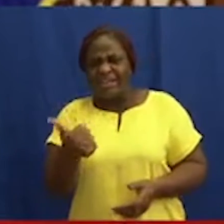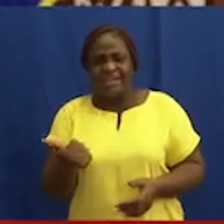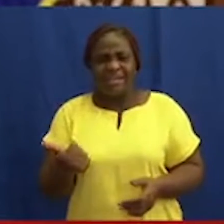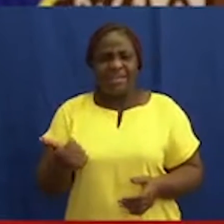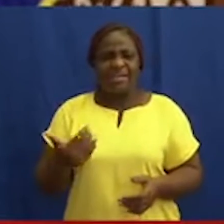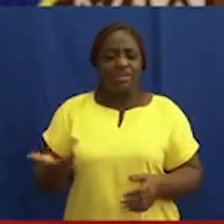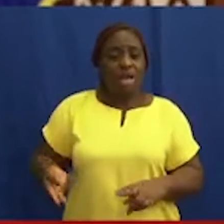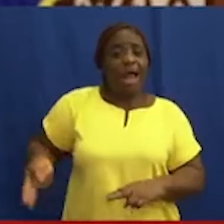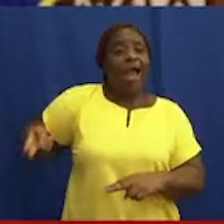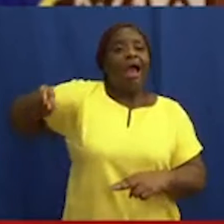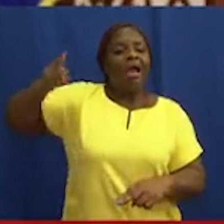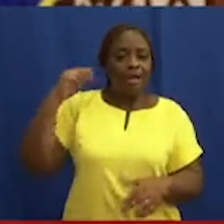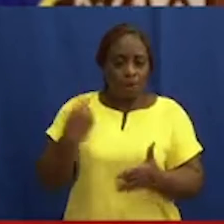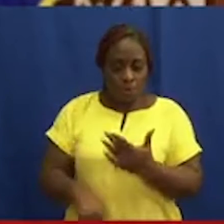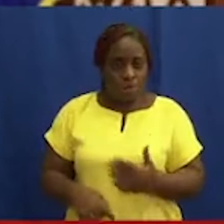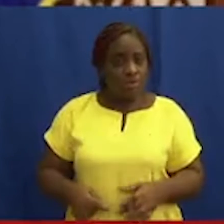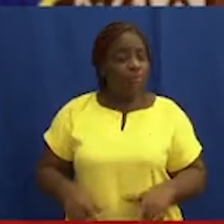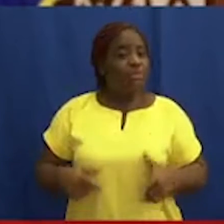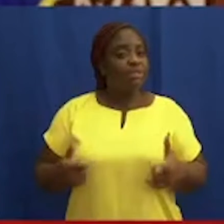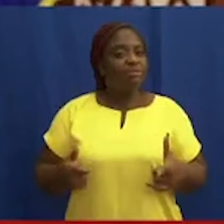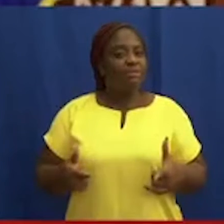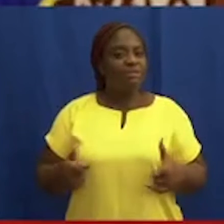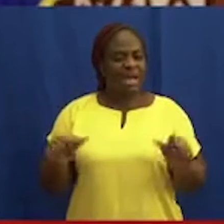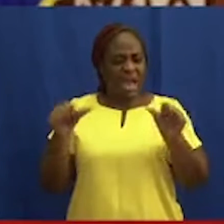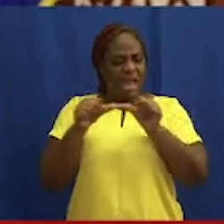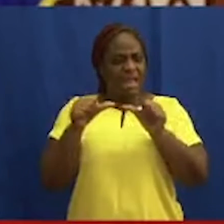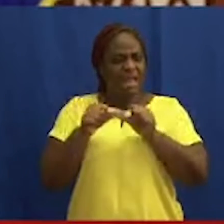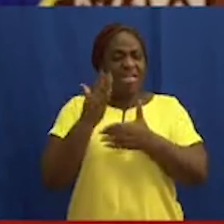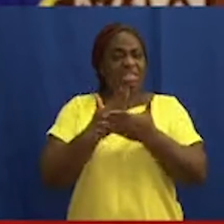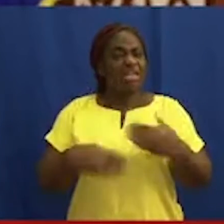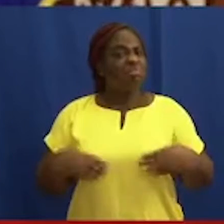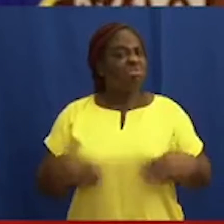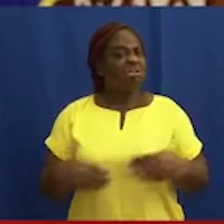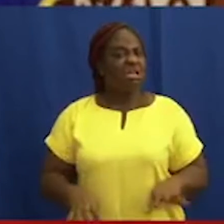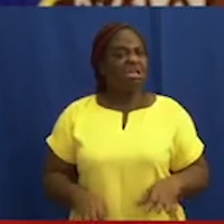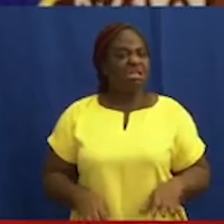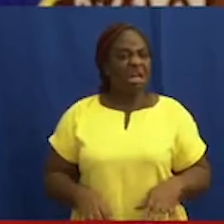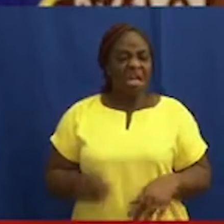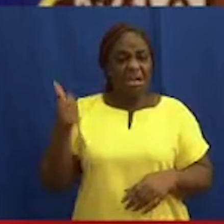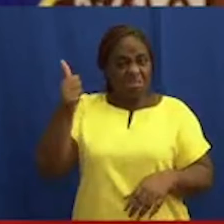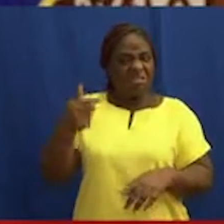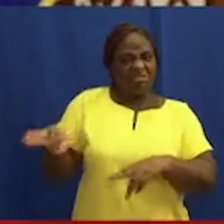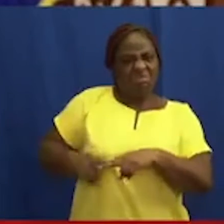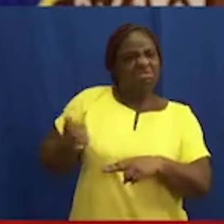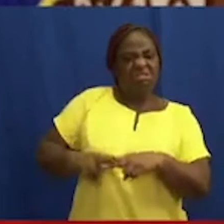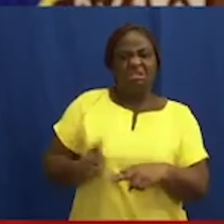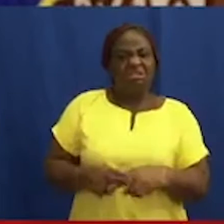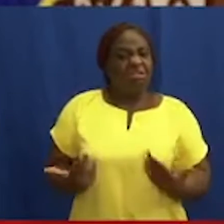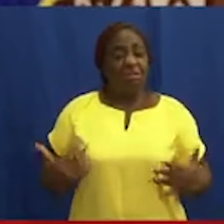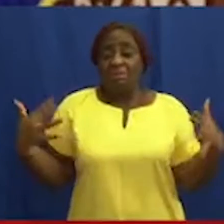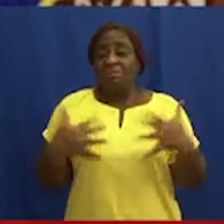na yammacin Afirka mu ce muna kokari sanadiyar haka hukumar karban haraji ta